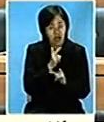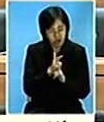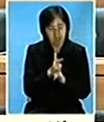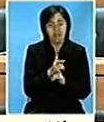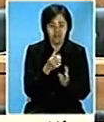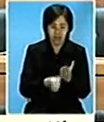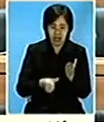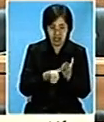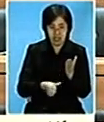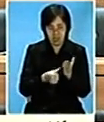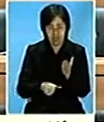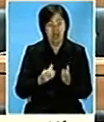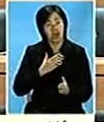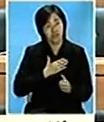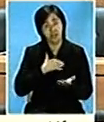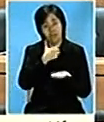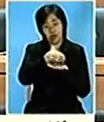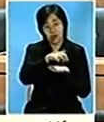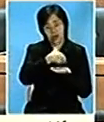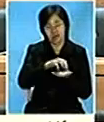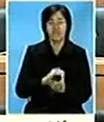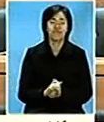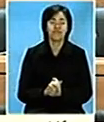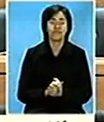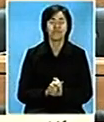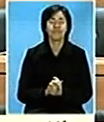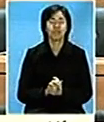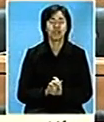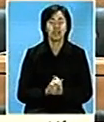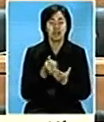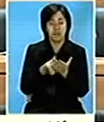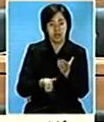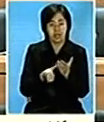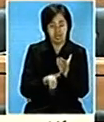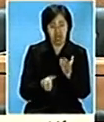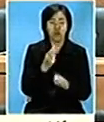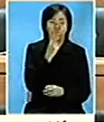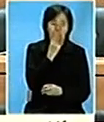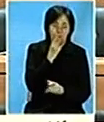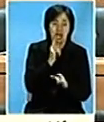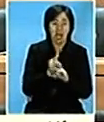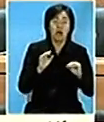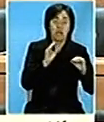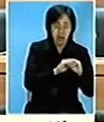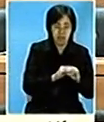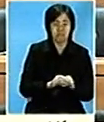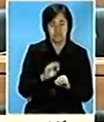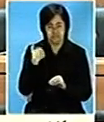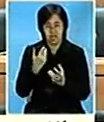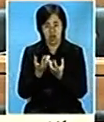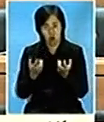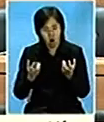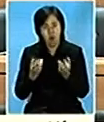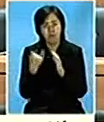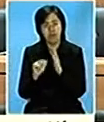ตรก็ต้องกราบเรียนท่านนิดนึงสิ่งเหล่านี้นะครับท่านขึ้นภาษีของหนีมาจากชายแดนก็เยอะแยะอีกนะ